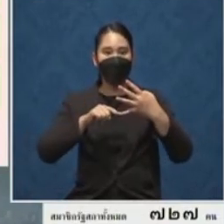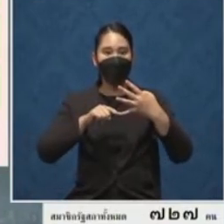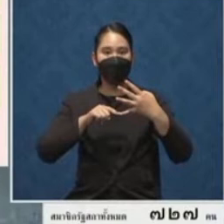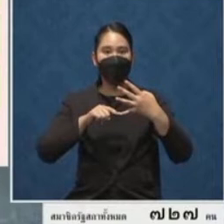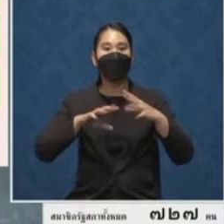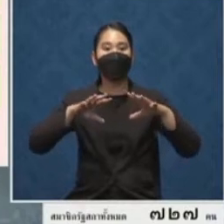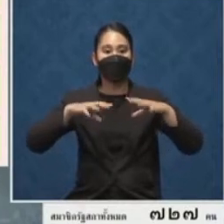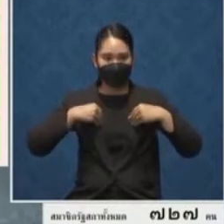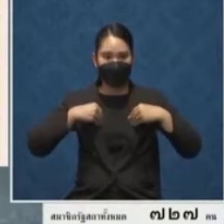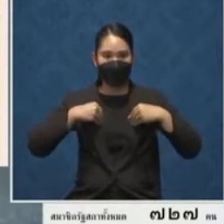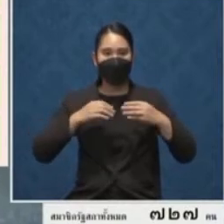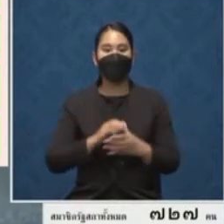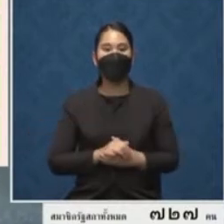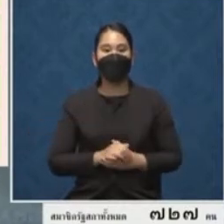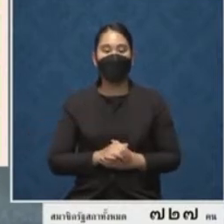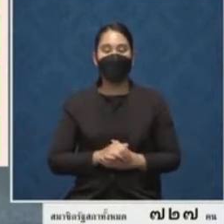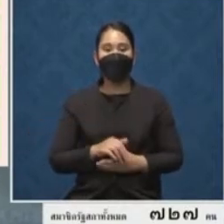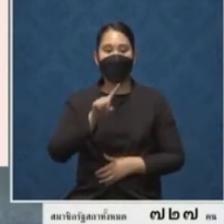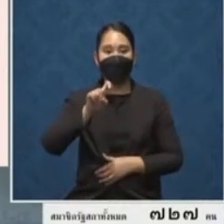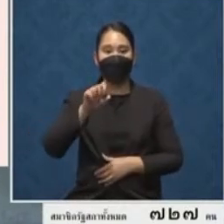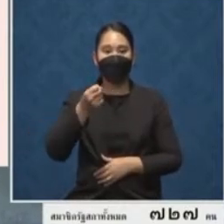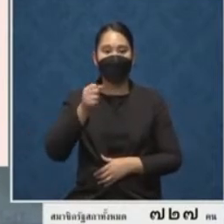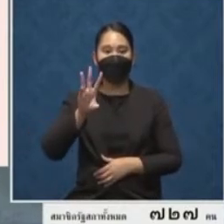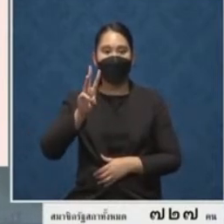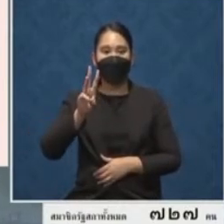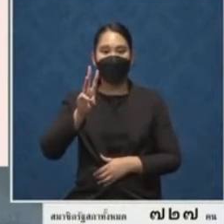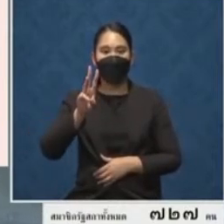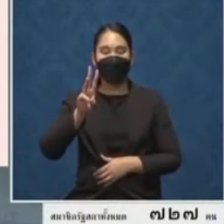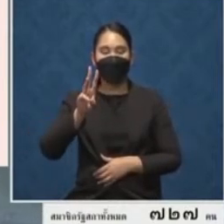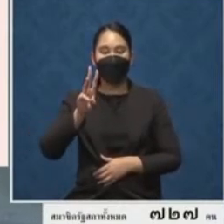การ 116นายชลิตแก้วจินดา